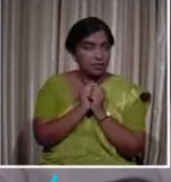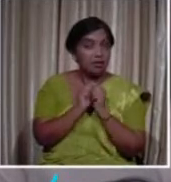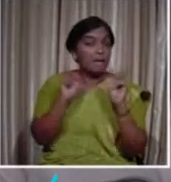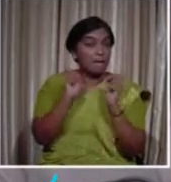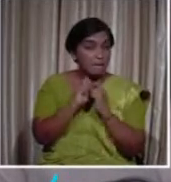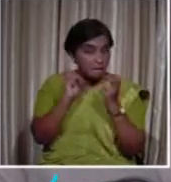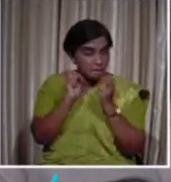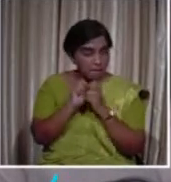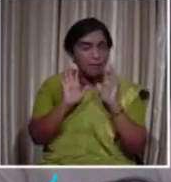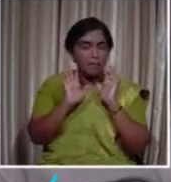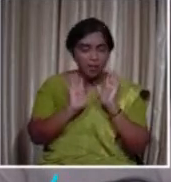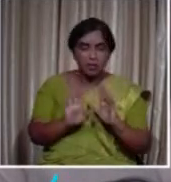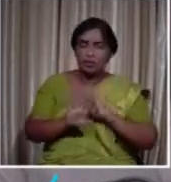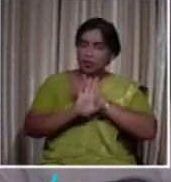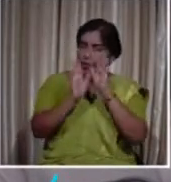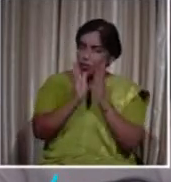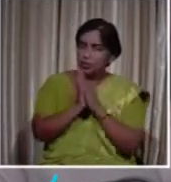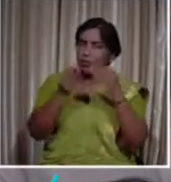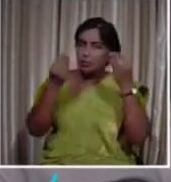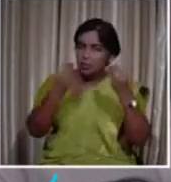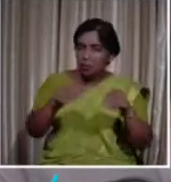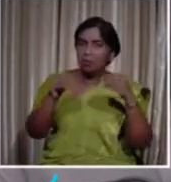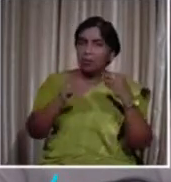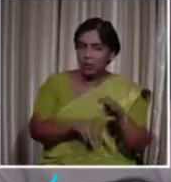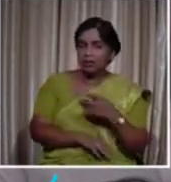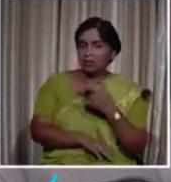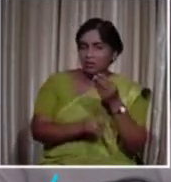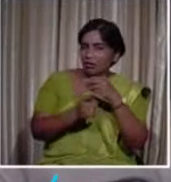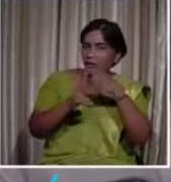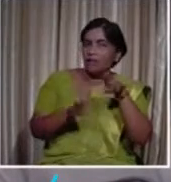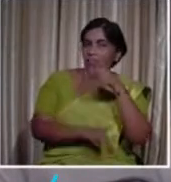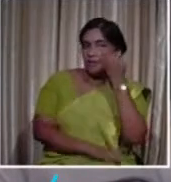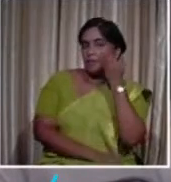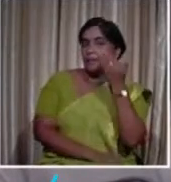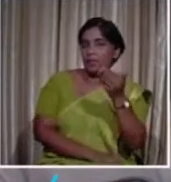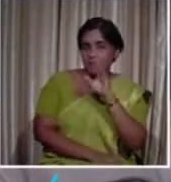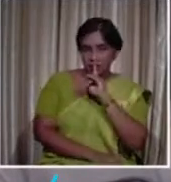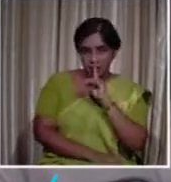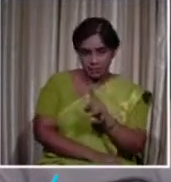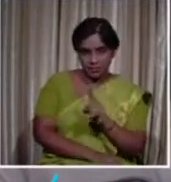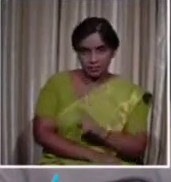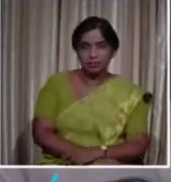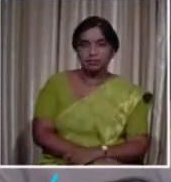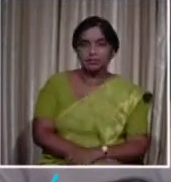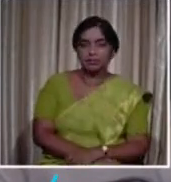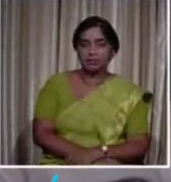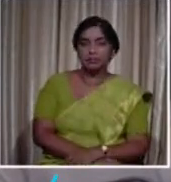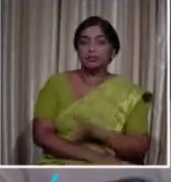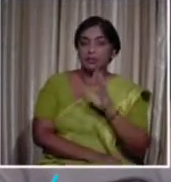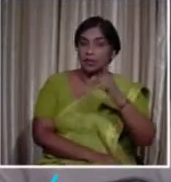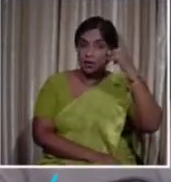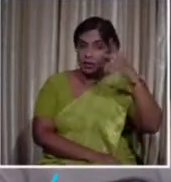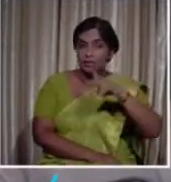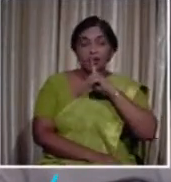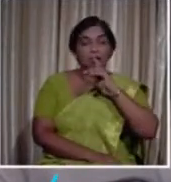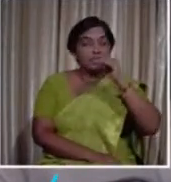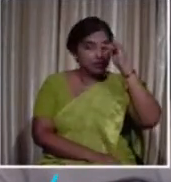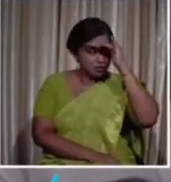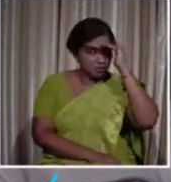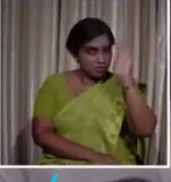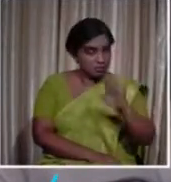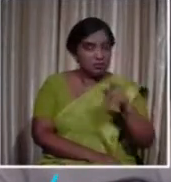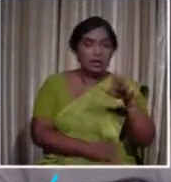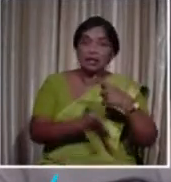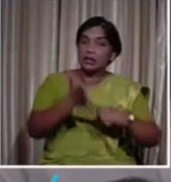अर्बु देकेदी सैम कुडा देयक्म गणन गणनवा कियला एतुमा प्रकाशयक् करला तियेनवा नियोज्य कथानायक दूरे